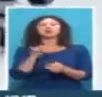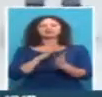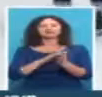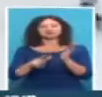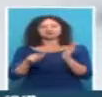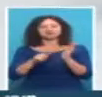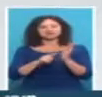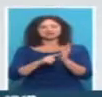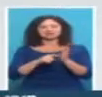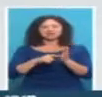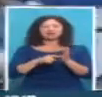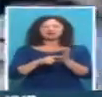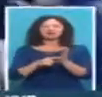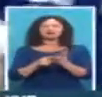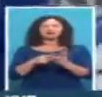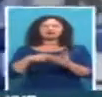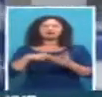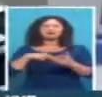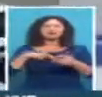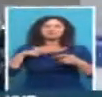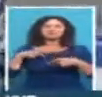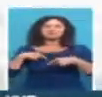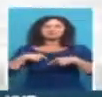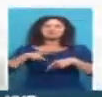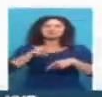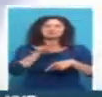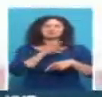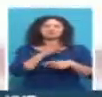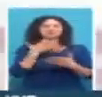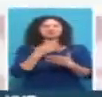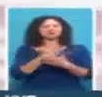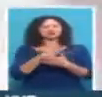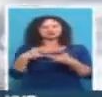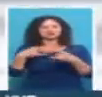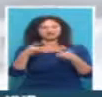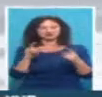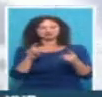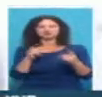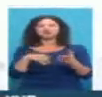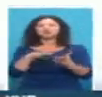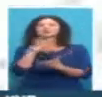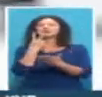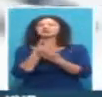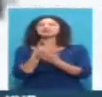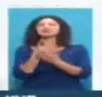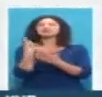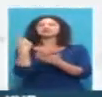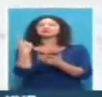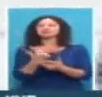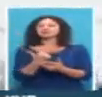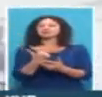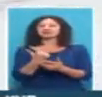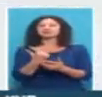97,27% бросков по своим воротам при коэффициенте надежности 0,99. Оба показателя лучшие в лиге за неделю.